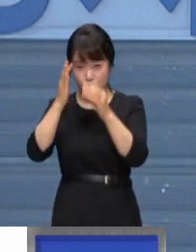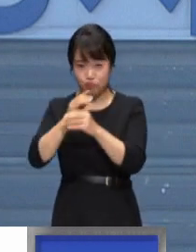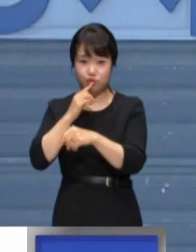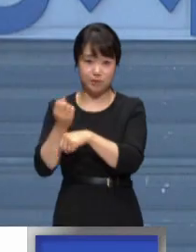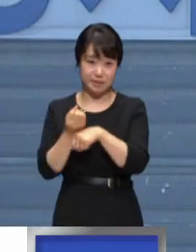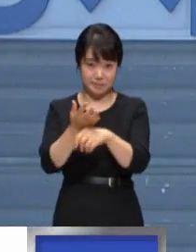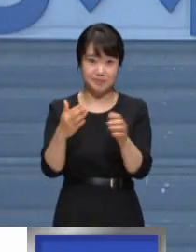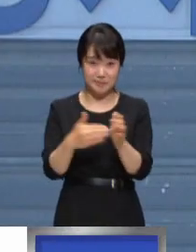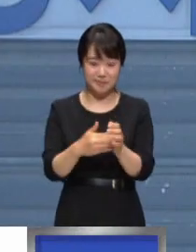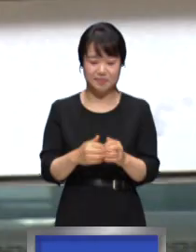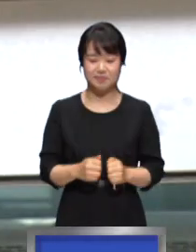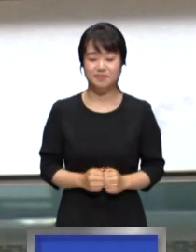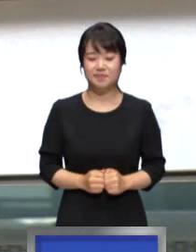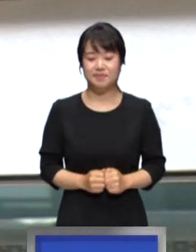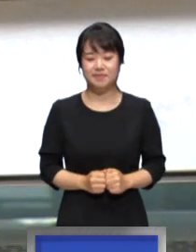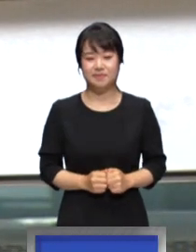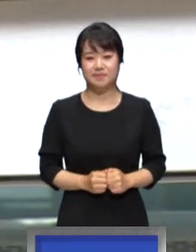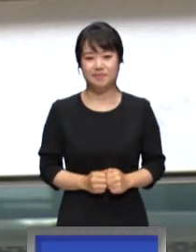기자가 보도합니다.